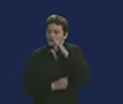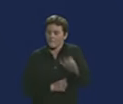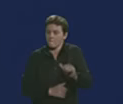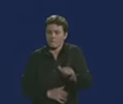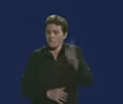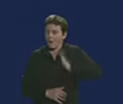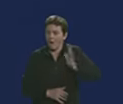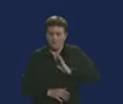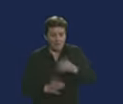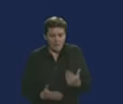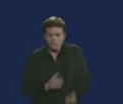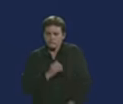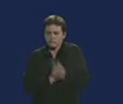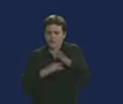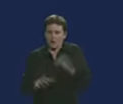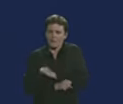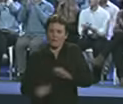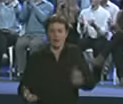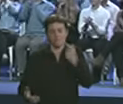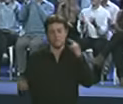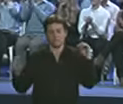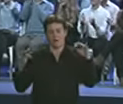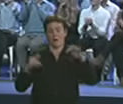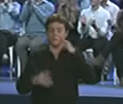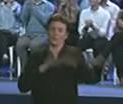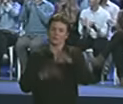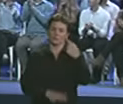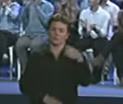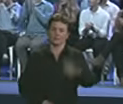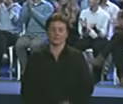s'est mobilisé pour un rendez-vous présidentiel.